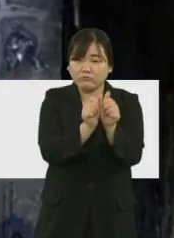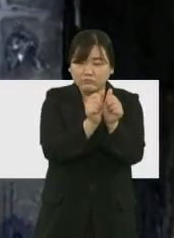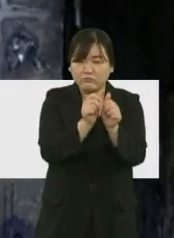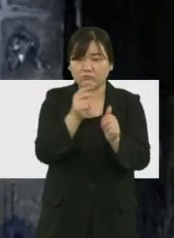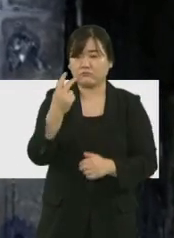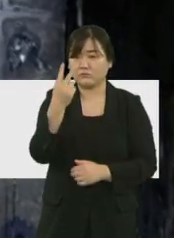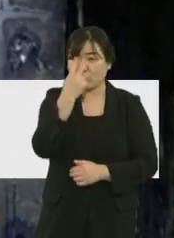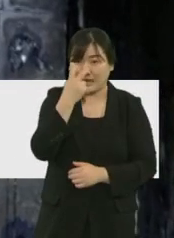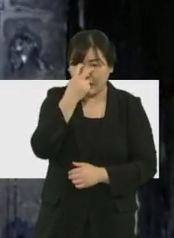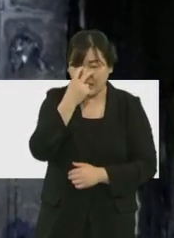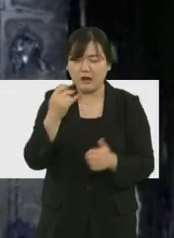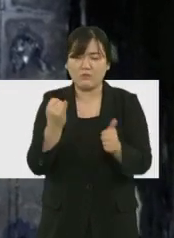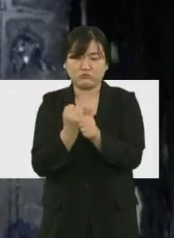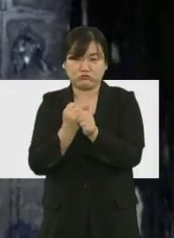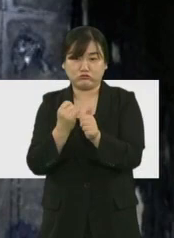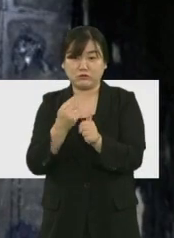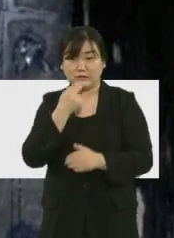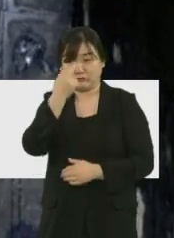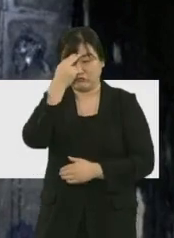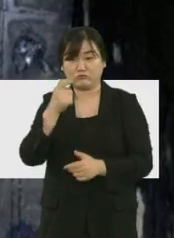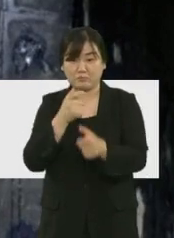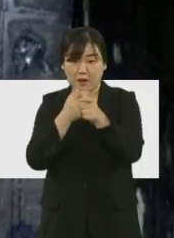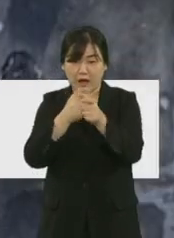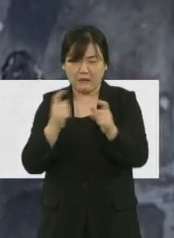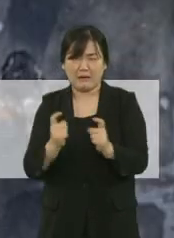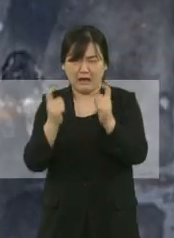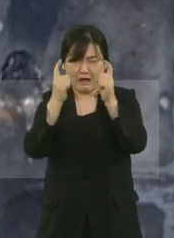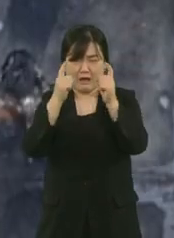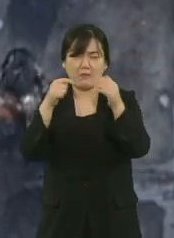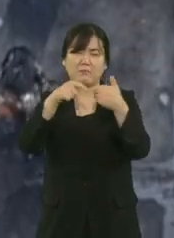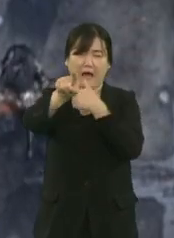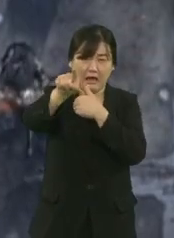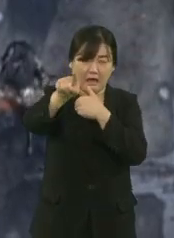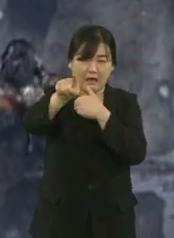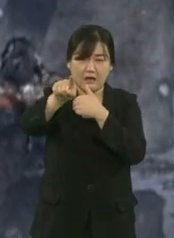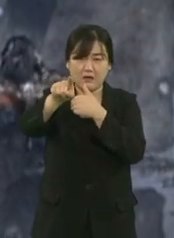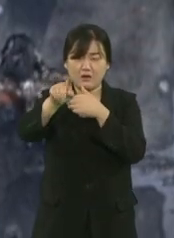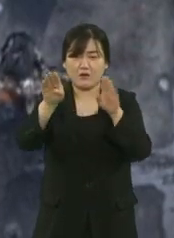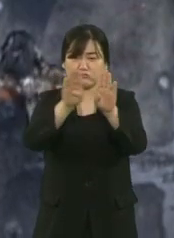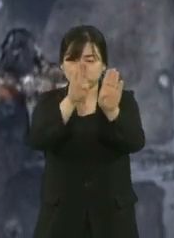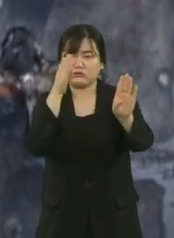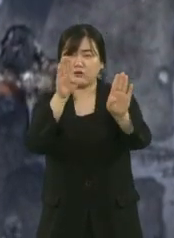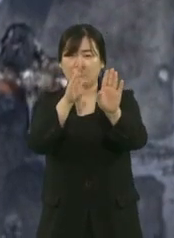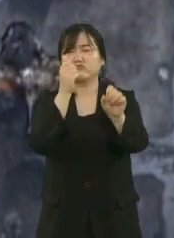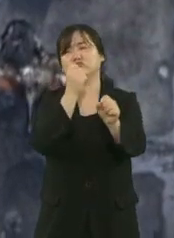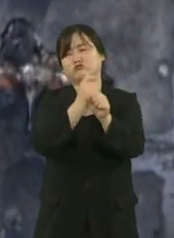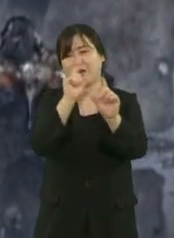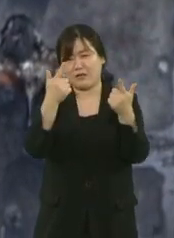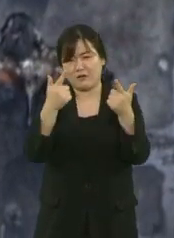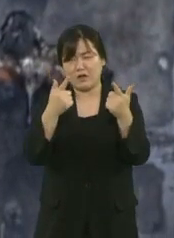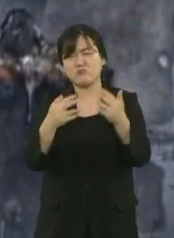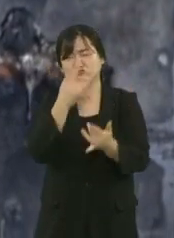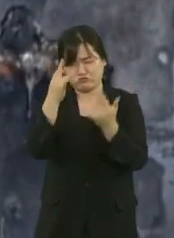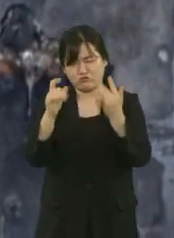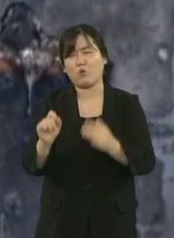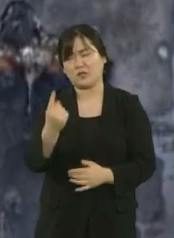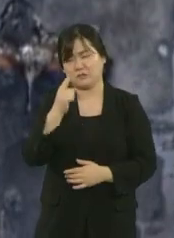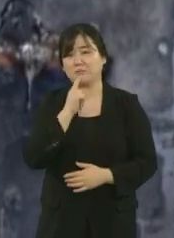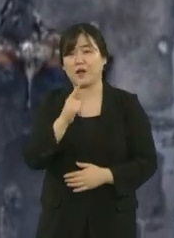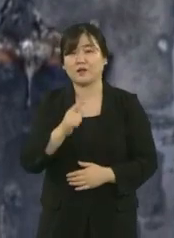경찰 조사에서 아내와 집에서 술을 마시다가 다툰 뒤 밖으로 나갔다가 문을 열어주지 않자 불을 지른 것으로